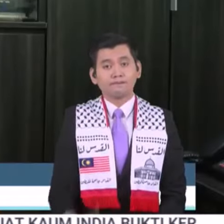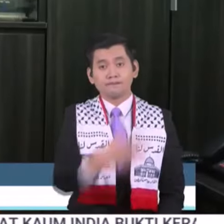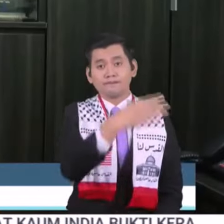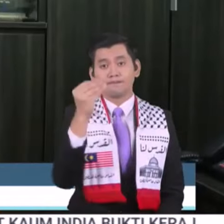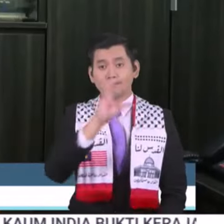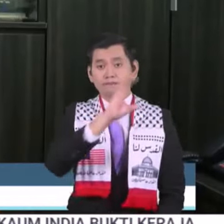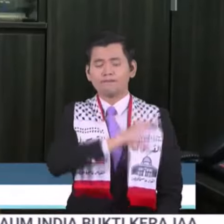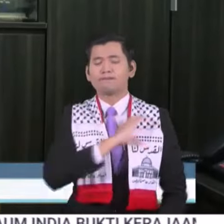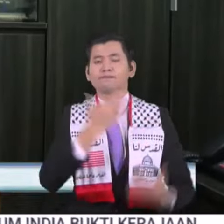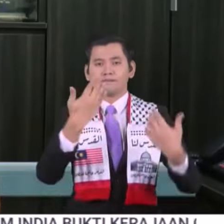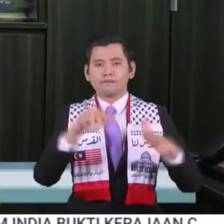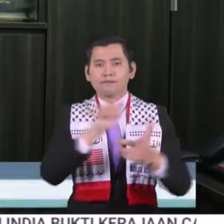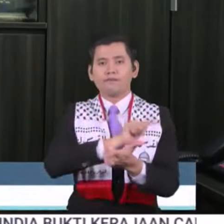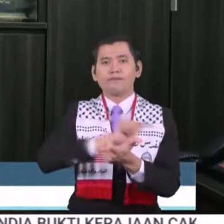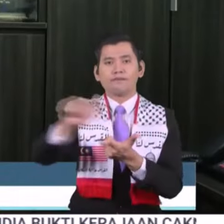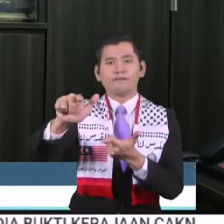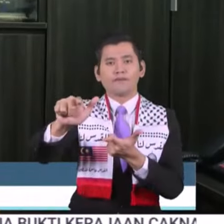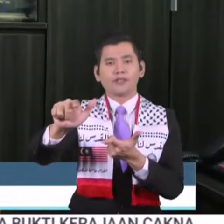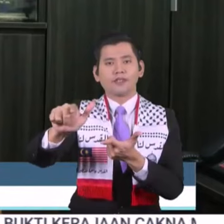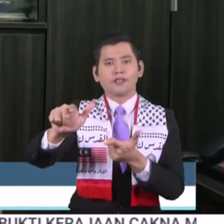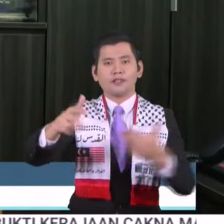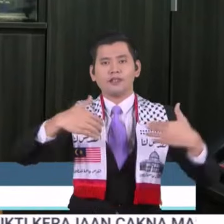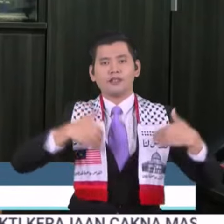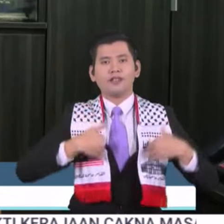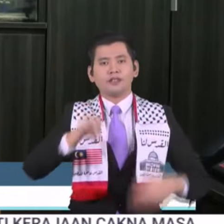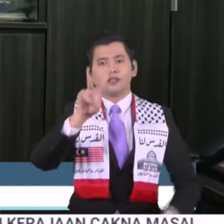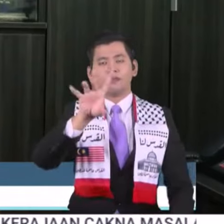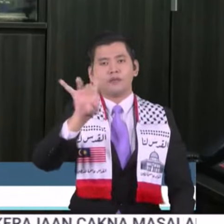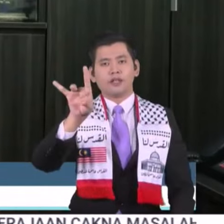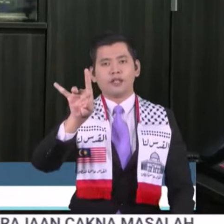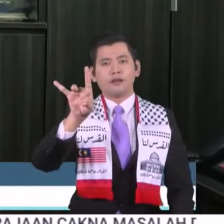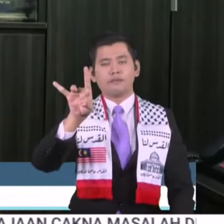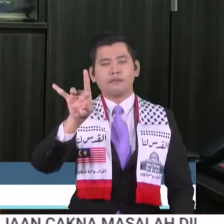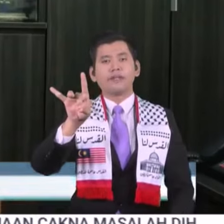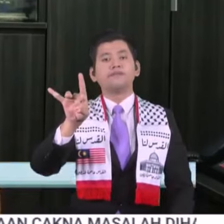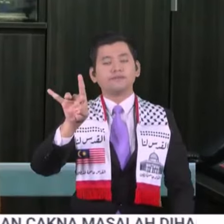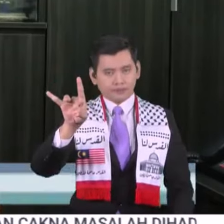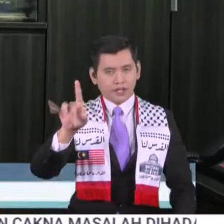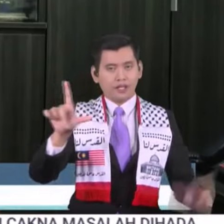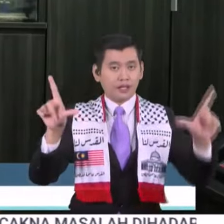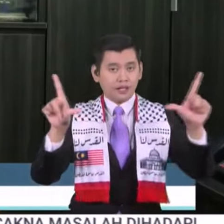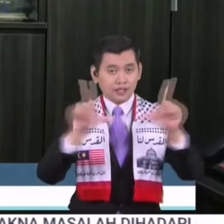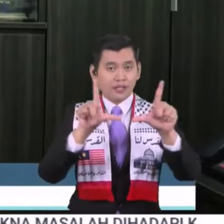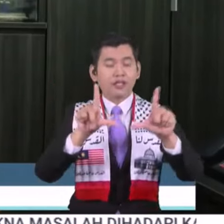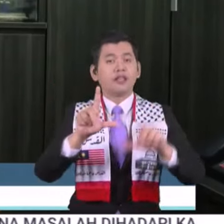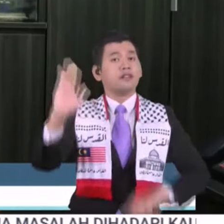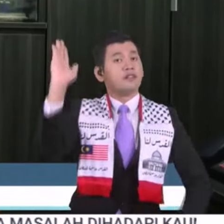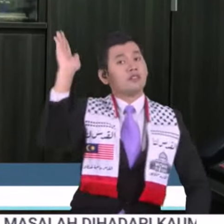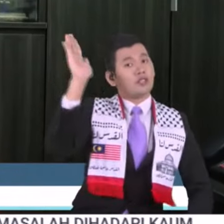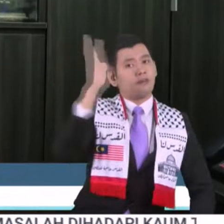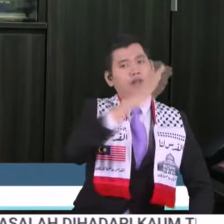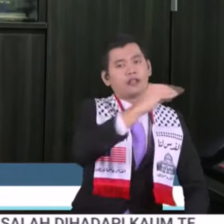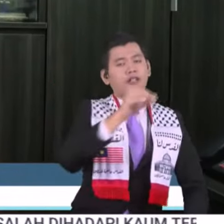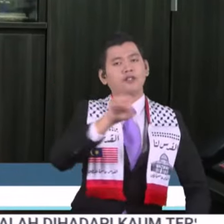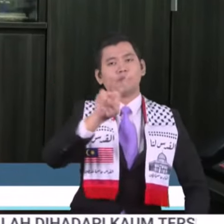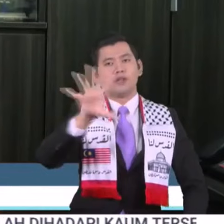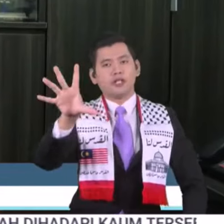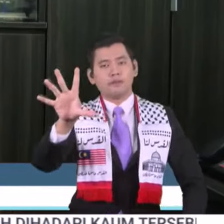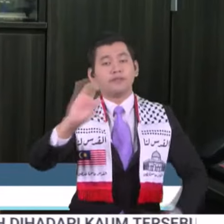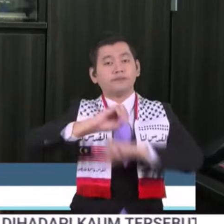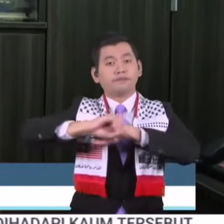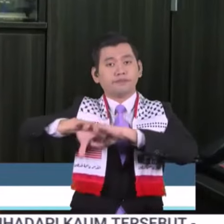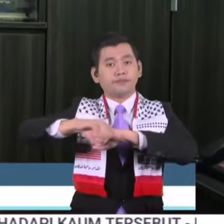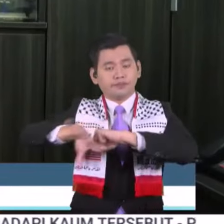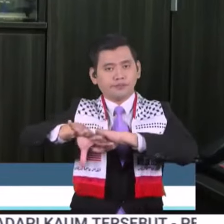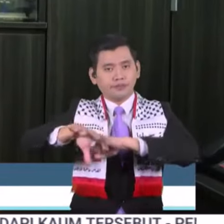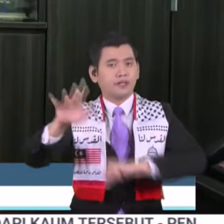Pihak polis telah meluluskan sebanyak 28 permit ceramah dan 25 permit kempen.